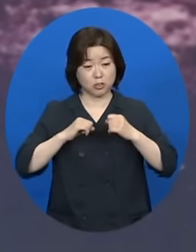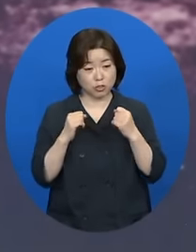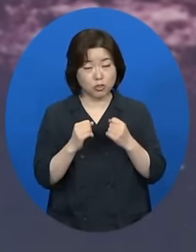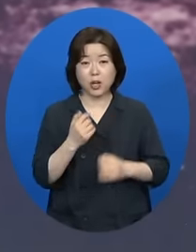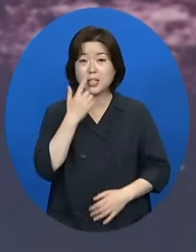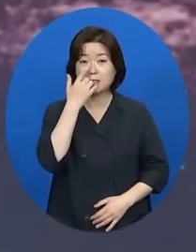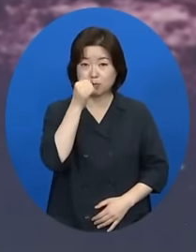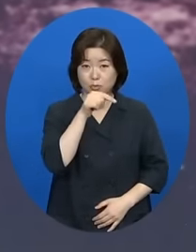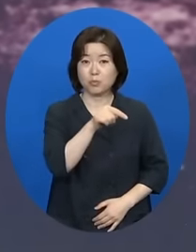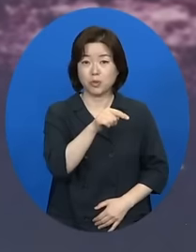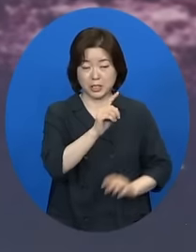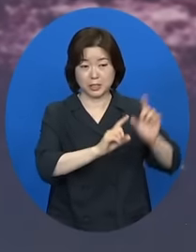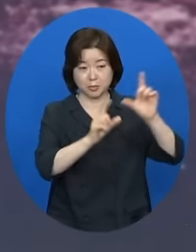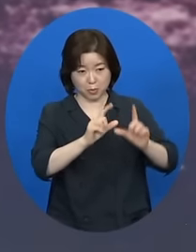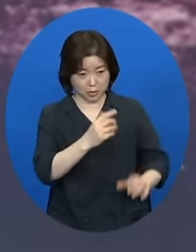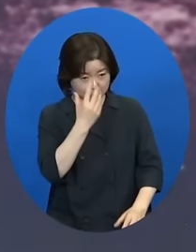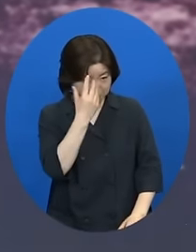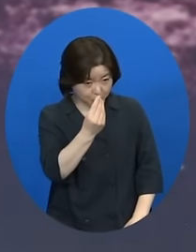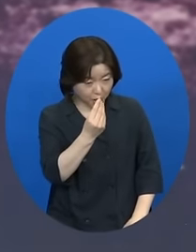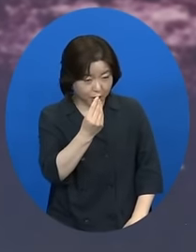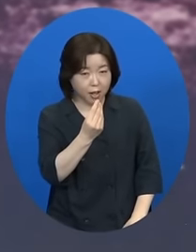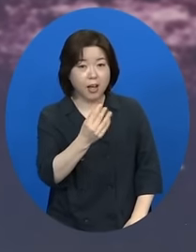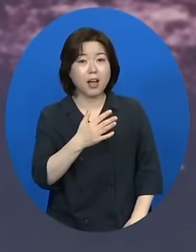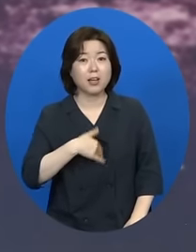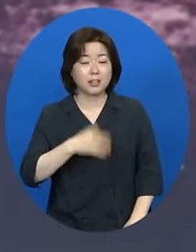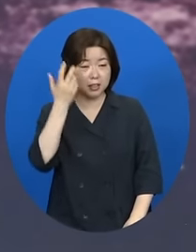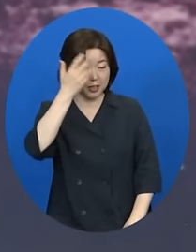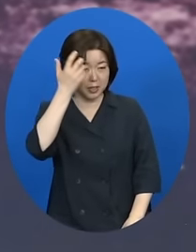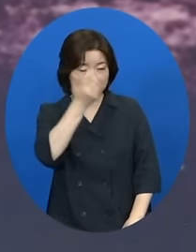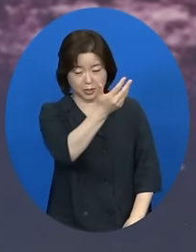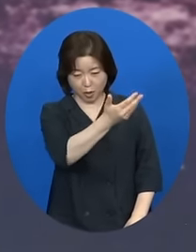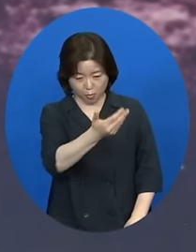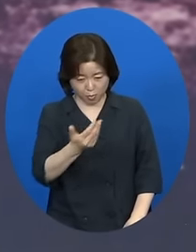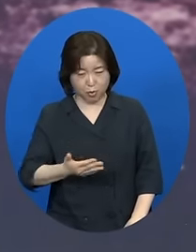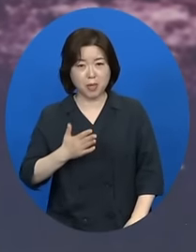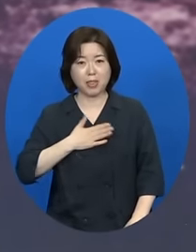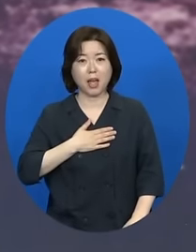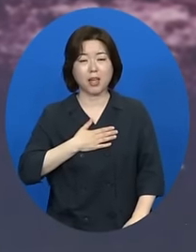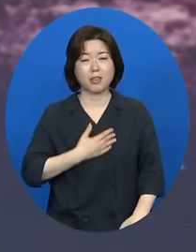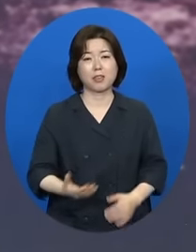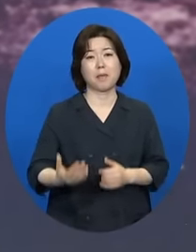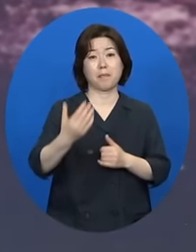부모님의 모습을 제가 보기도 했고 그 영적인 흐름이 저에게도